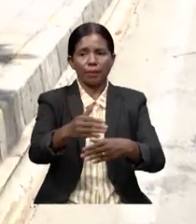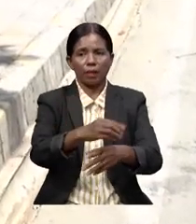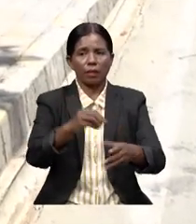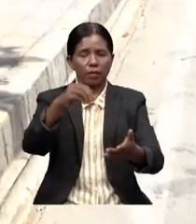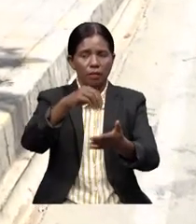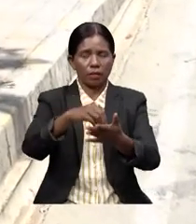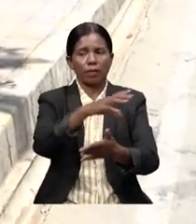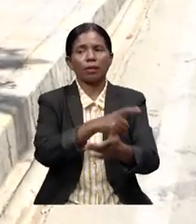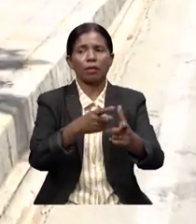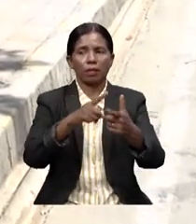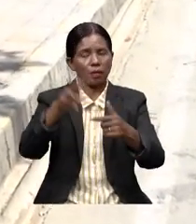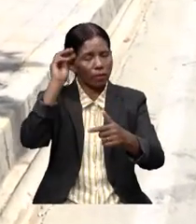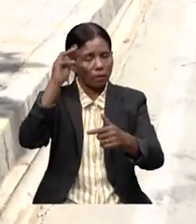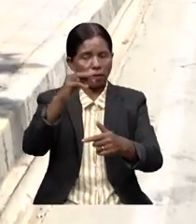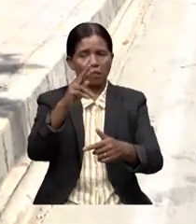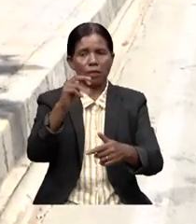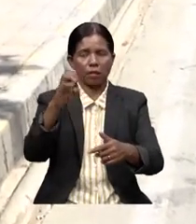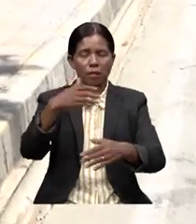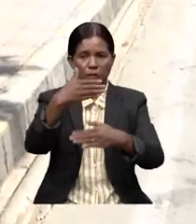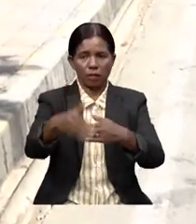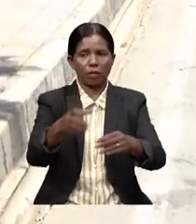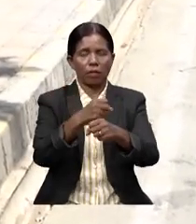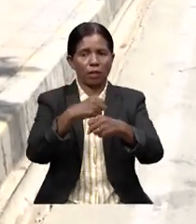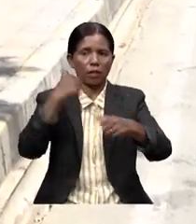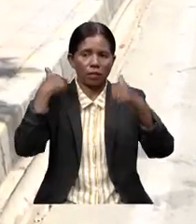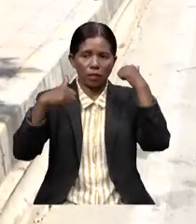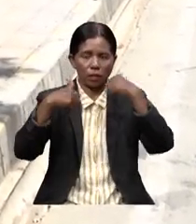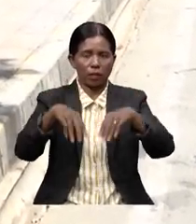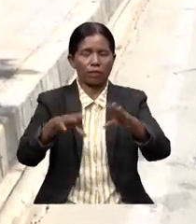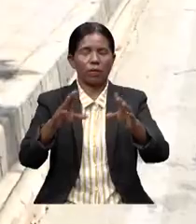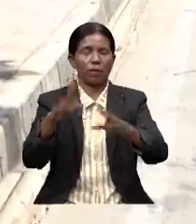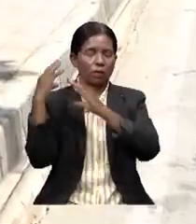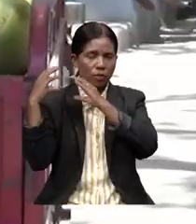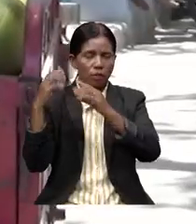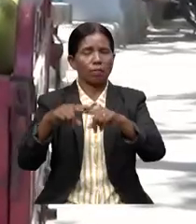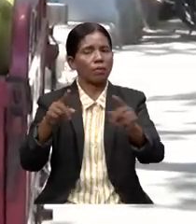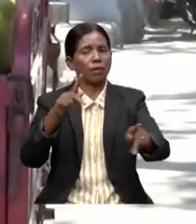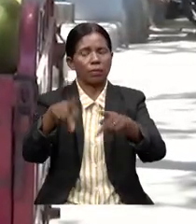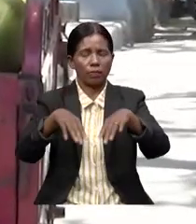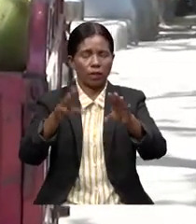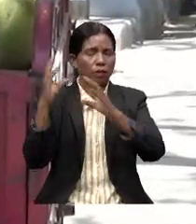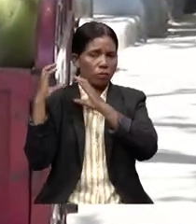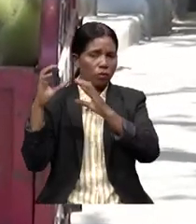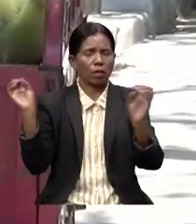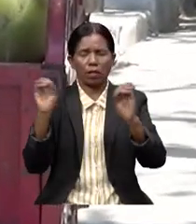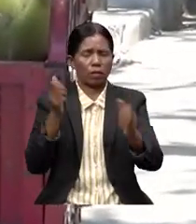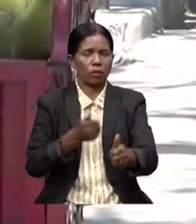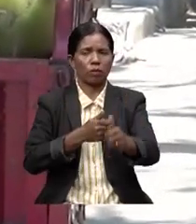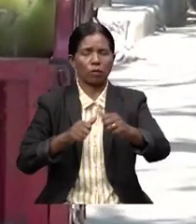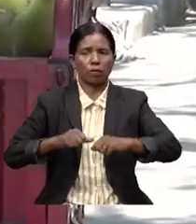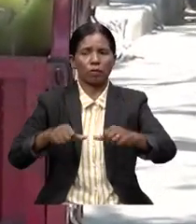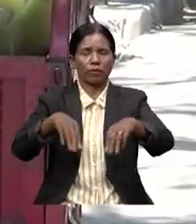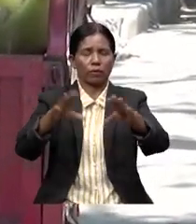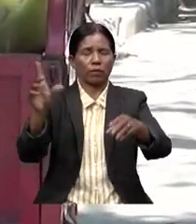praia dos kukairus Ministério do Estrangeiro nia soring atu halau atividade negosiu mai be vendedor nu sira ne la kumpri ho di kontinua fa